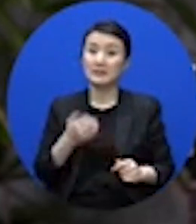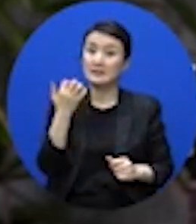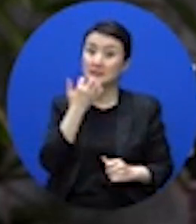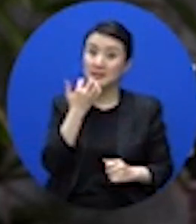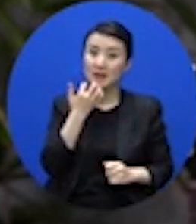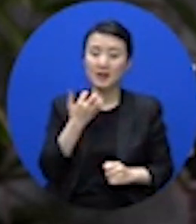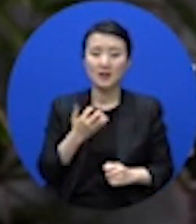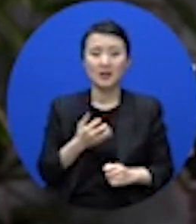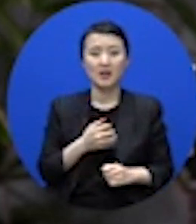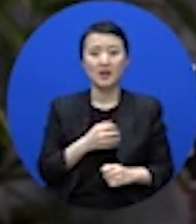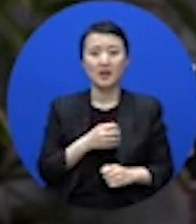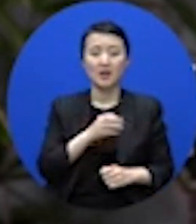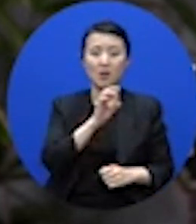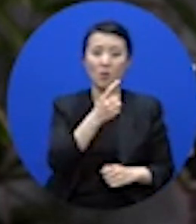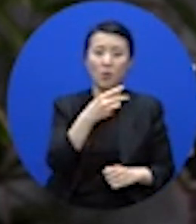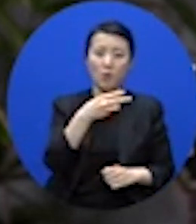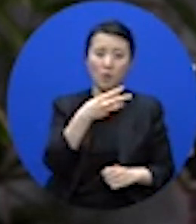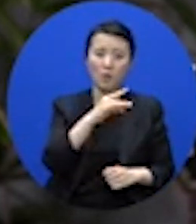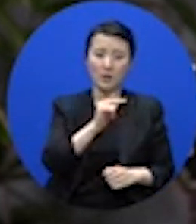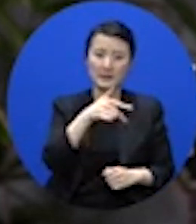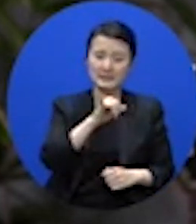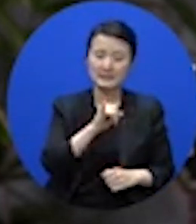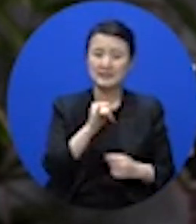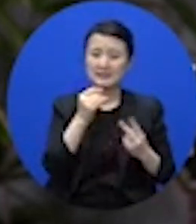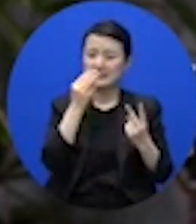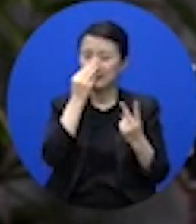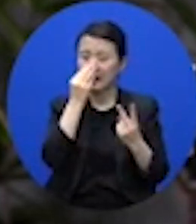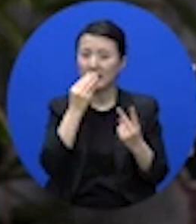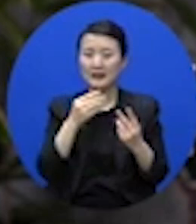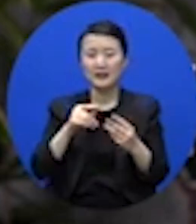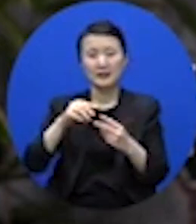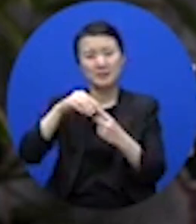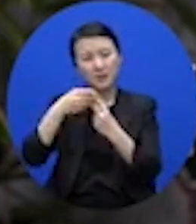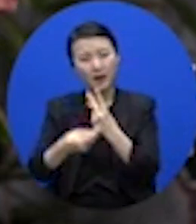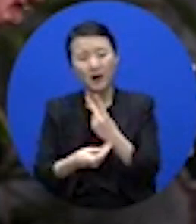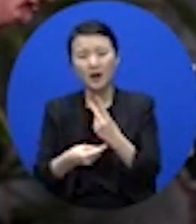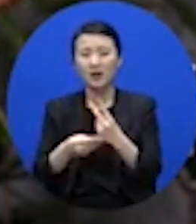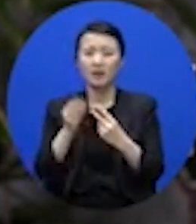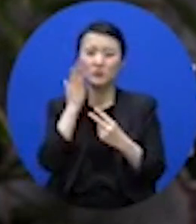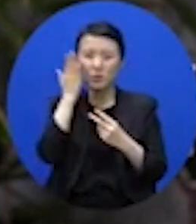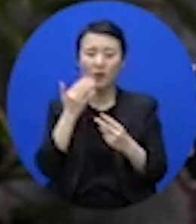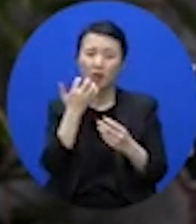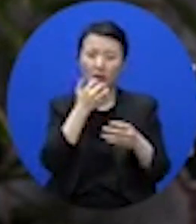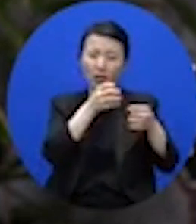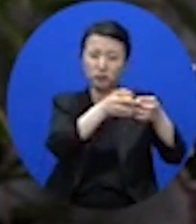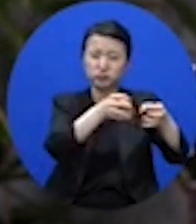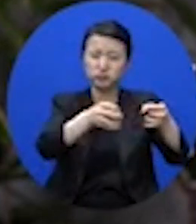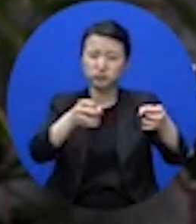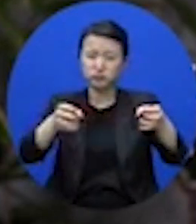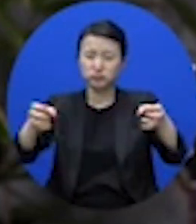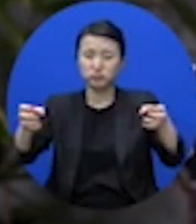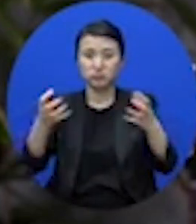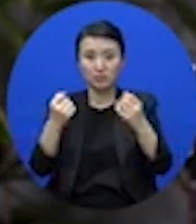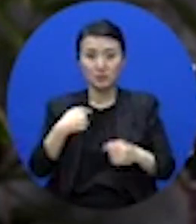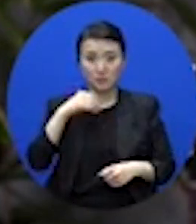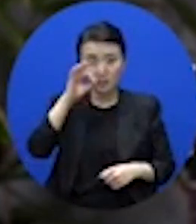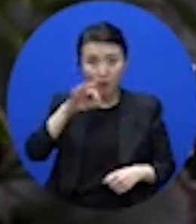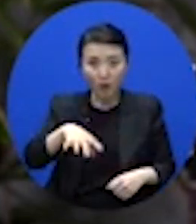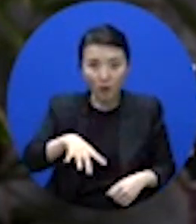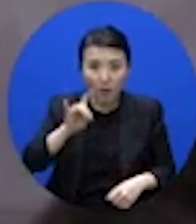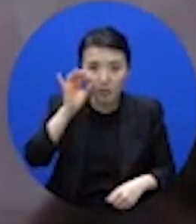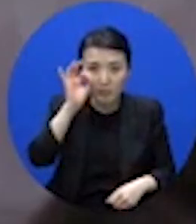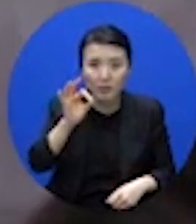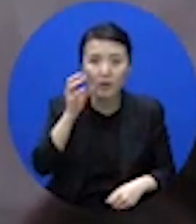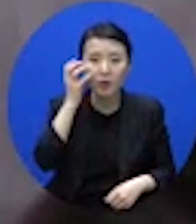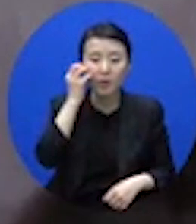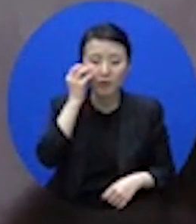색깔이 오렌지, 딸기, 뭐 바나나, 노란색, 초록색 한 7가지가 쫙 나오는 걸 전 처음 봤어요.